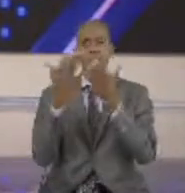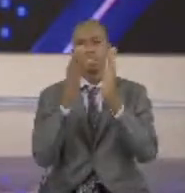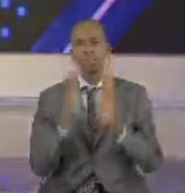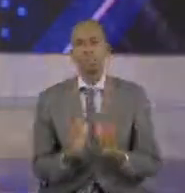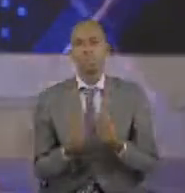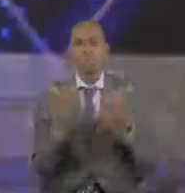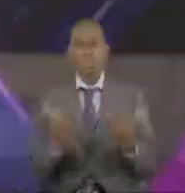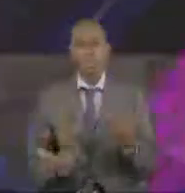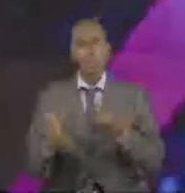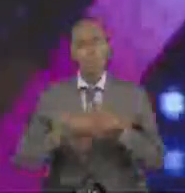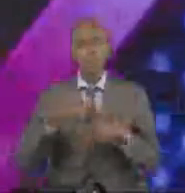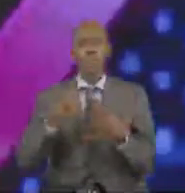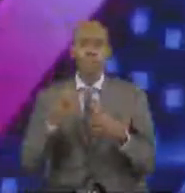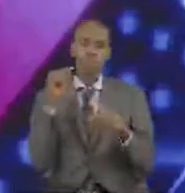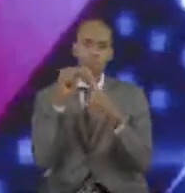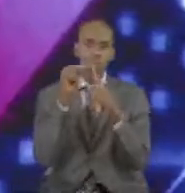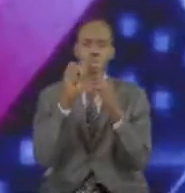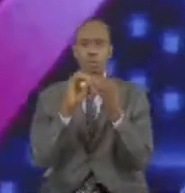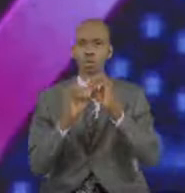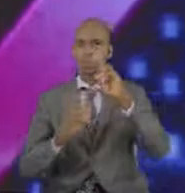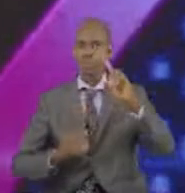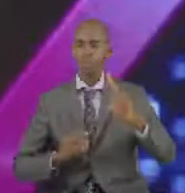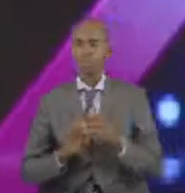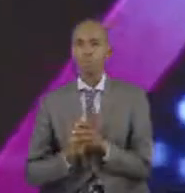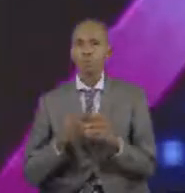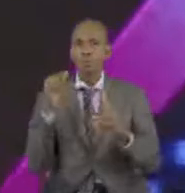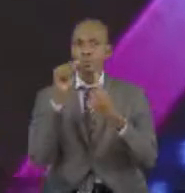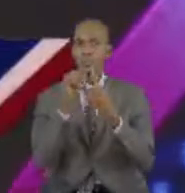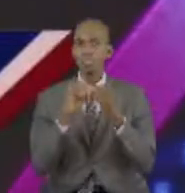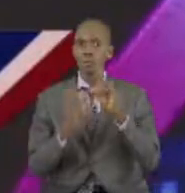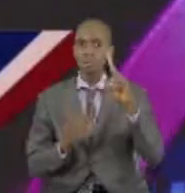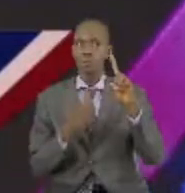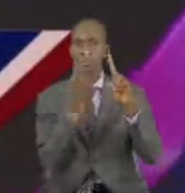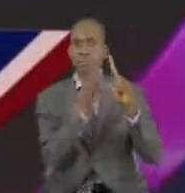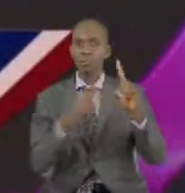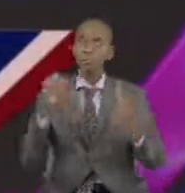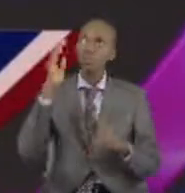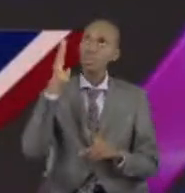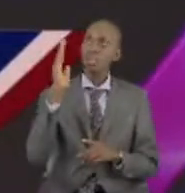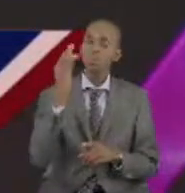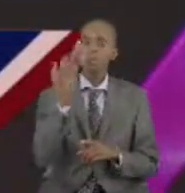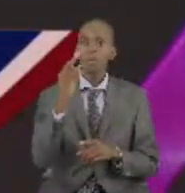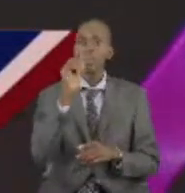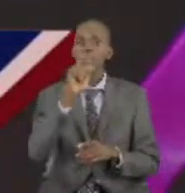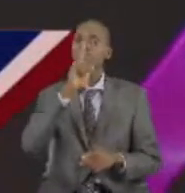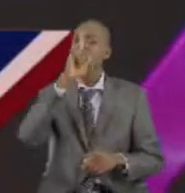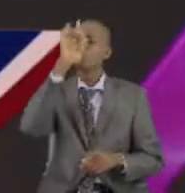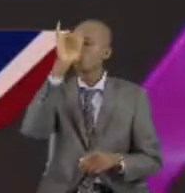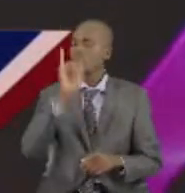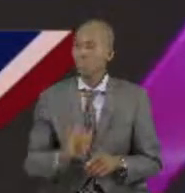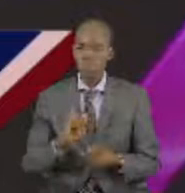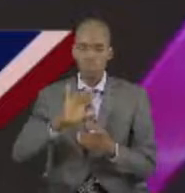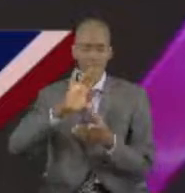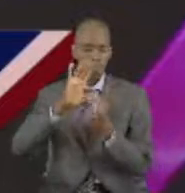d'un serviteur enseignants centre chez christophe voyons le point numéro un c'est le